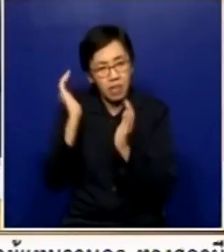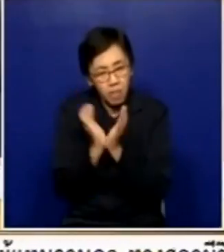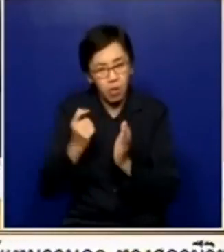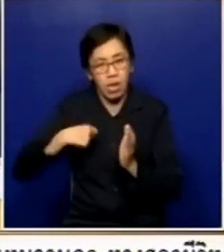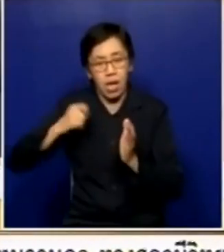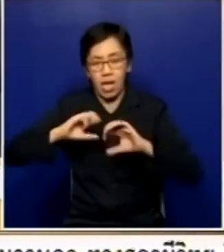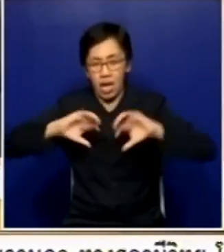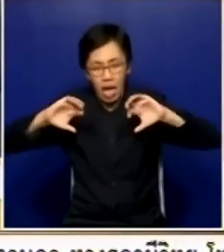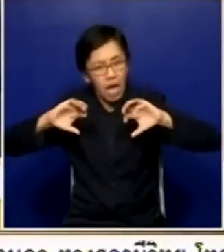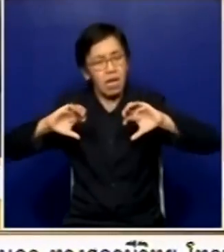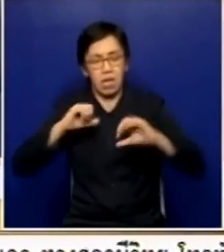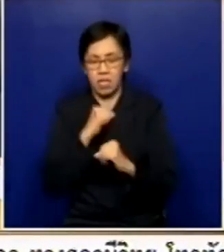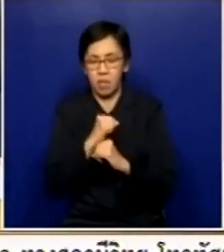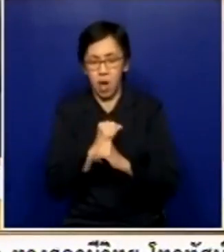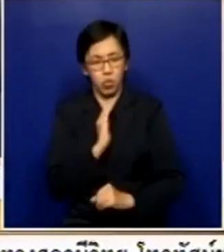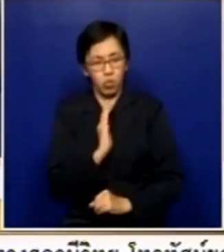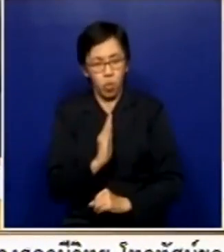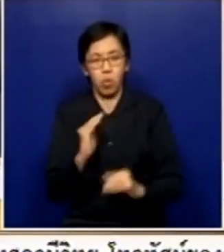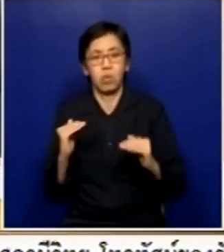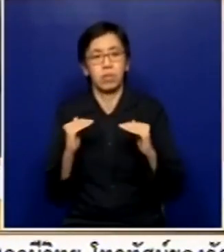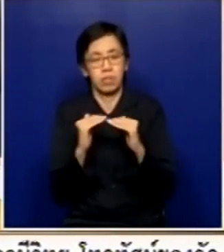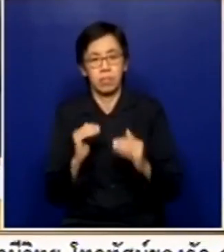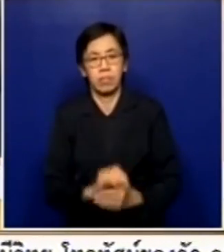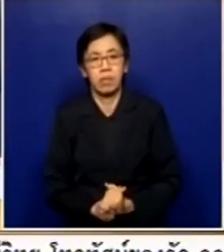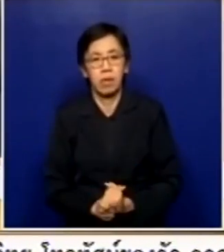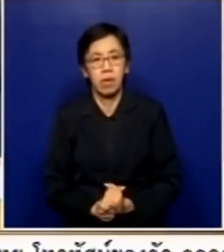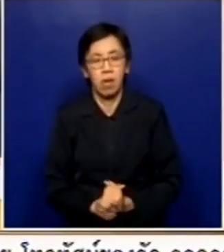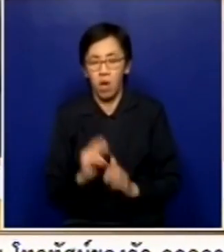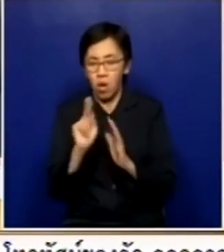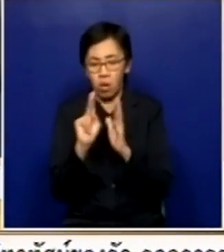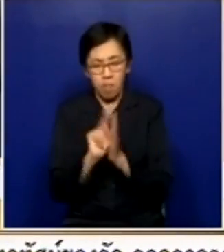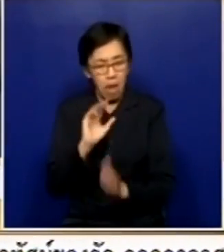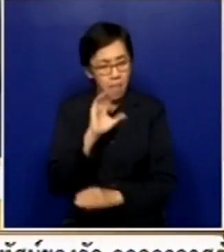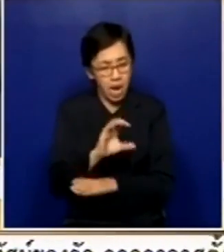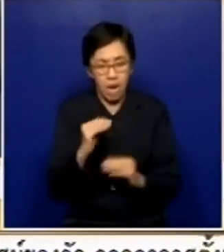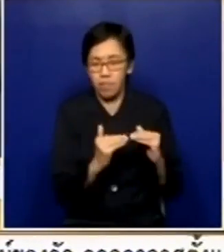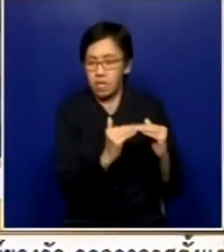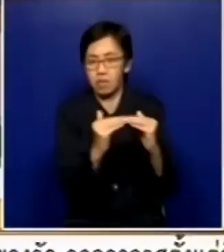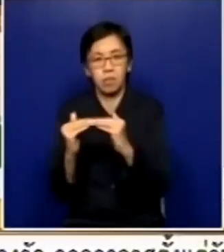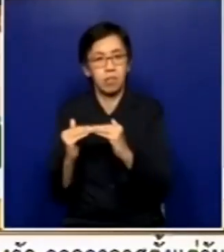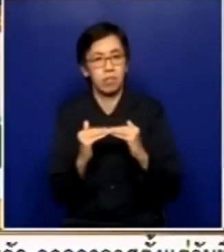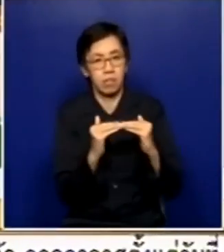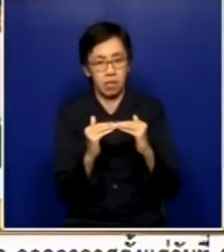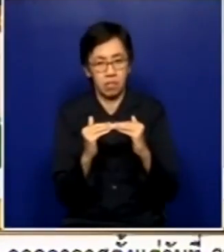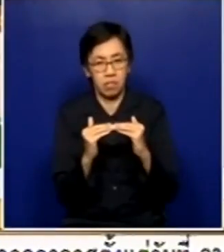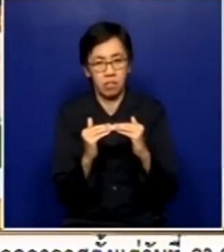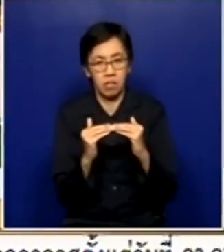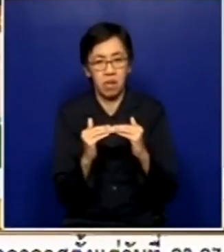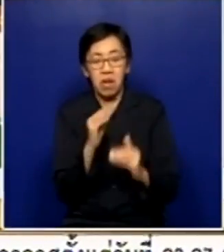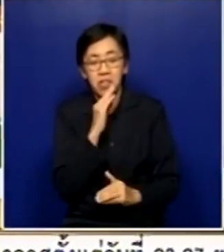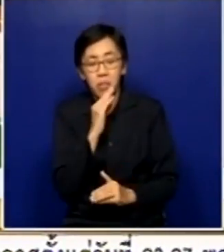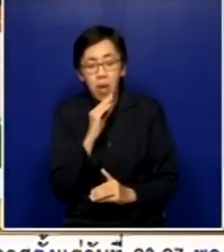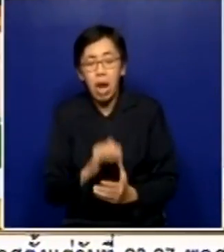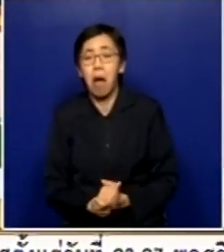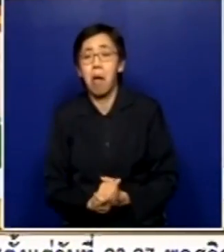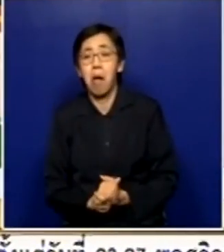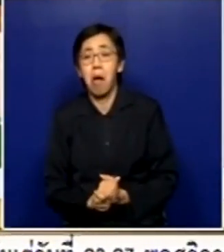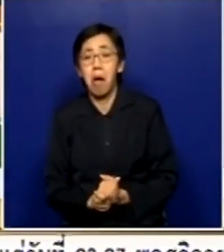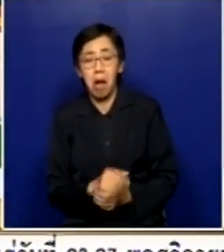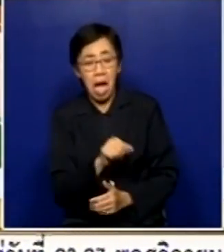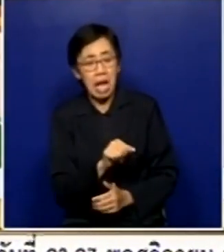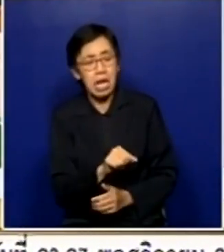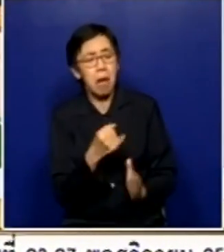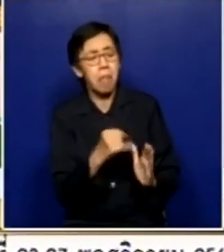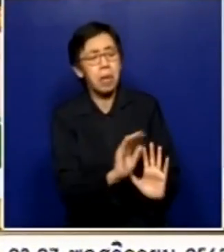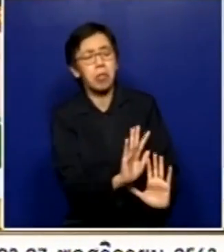งานและปฏิบัติต่อทุกคนบังคับใช้ได้อย่างเท่าเทียมกันไม่มีการยกไว้ให้ความผิดให้กับใคร